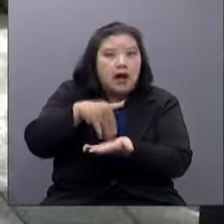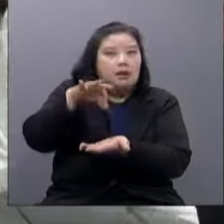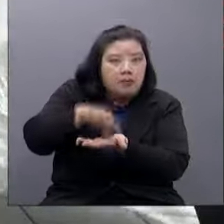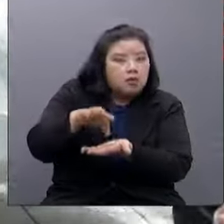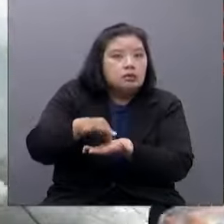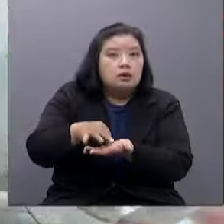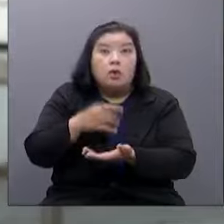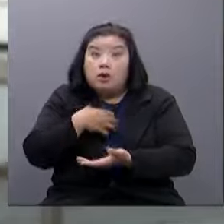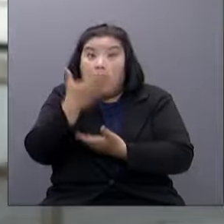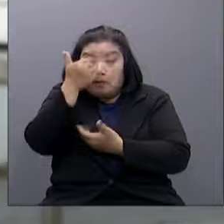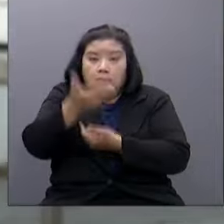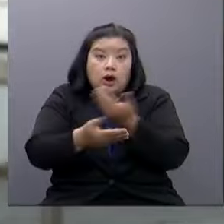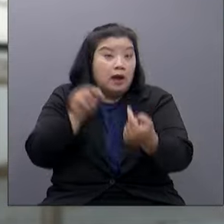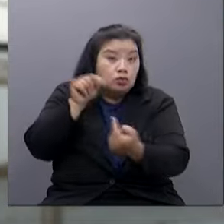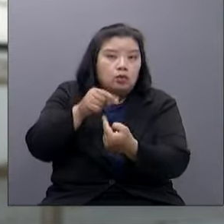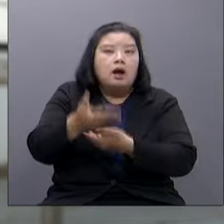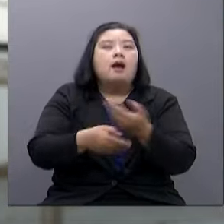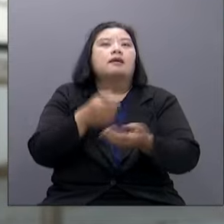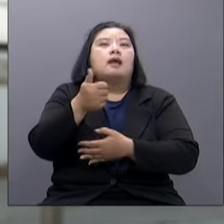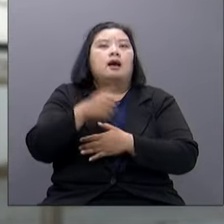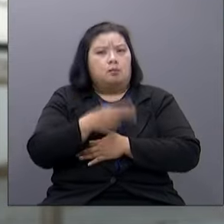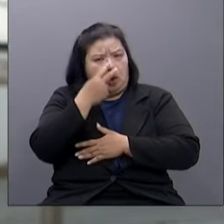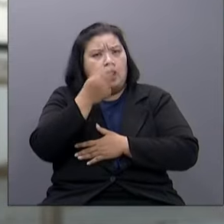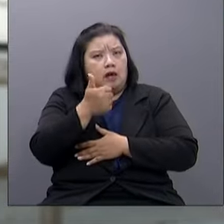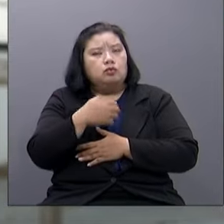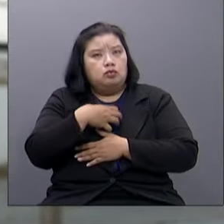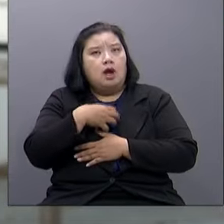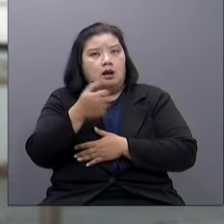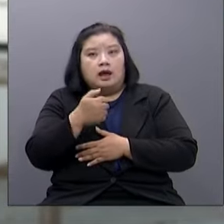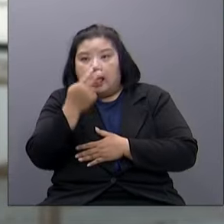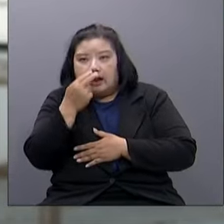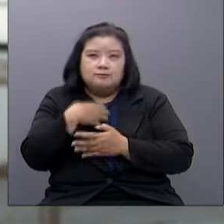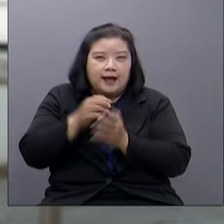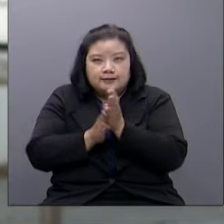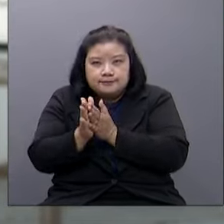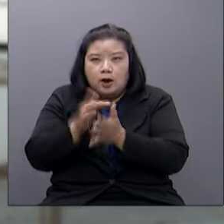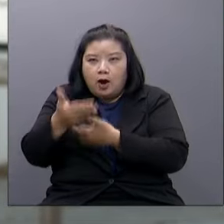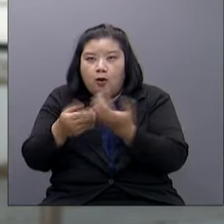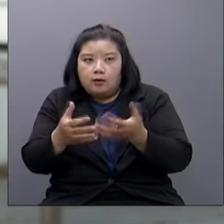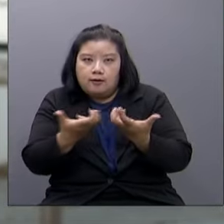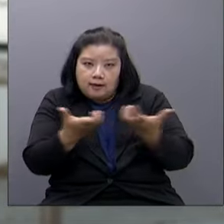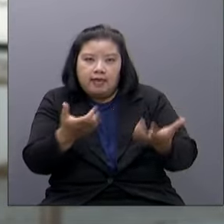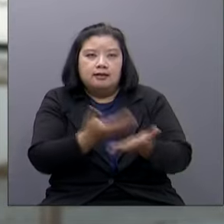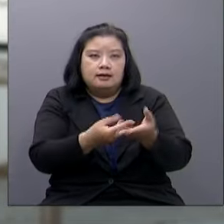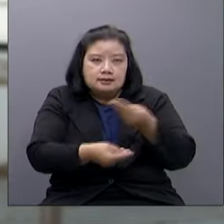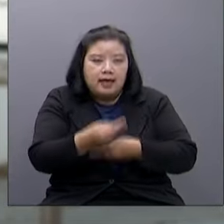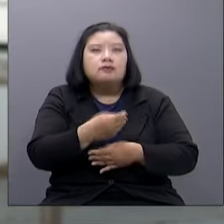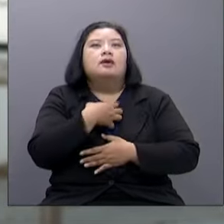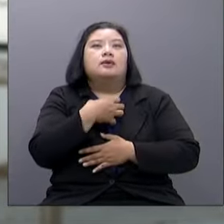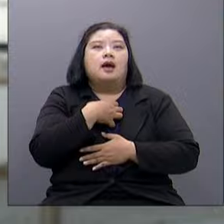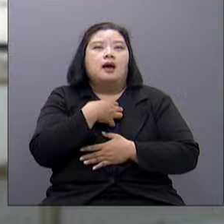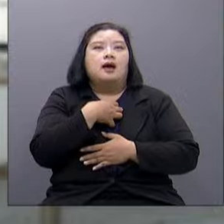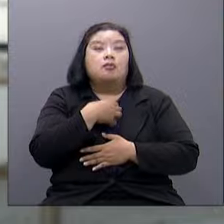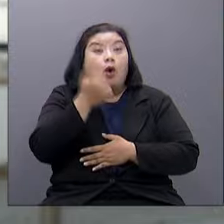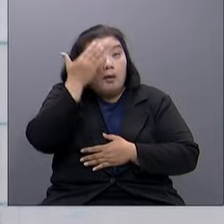ที่ดีมากเลยค่ะคือว่าเห็นแล้วเราอยากจะเก็บอยากจะทำอะไรเงี้ยมาคัดแยกอะไรเงี้ยคือทำแล้วก็เราได้